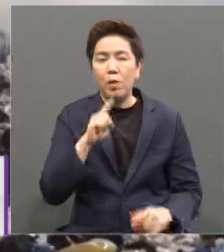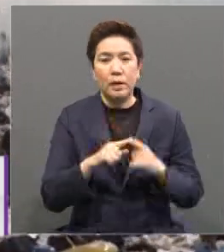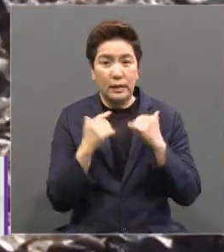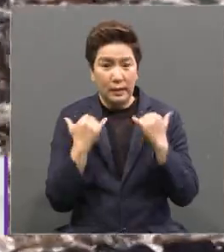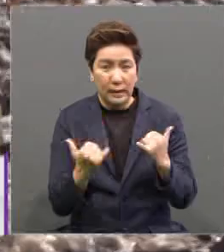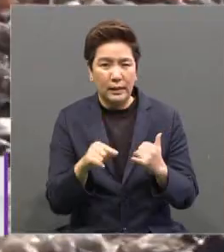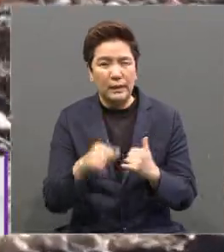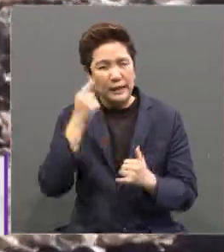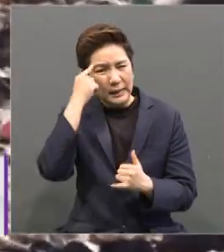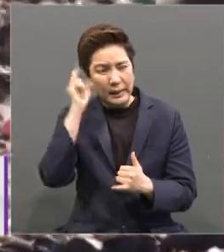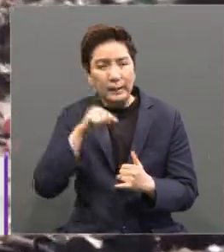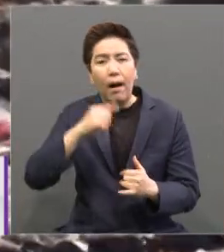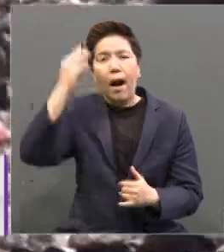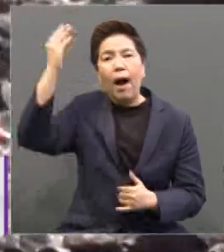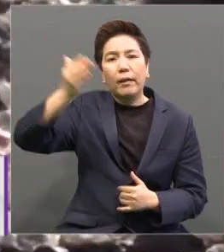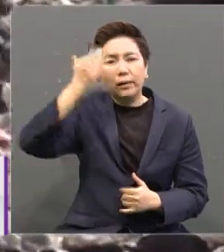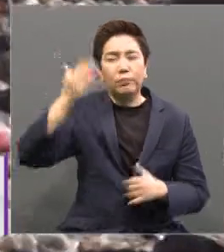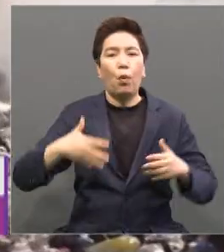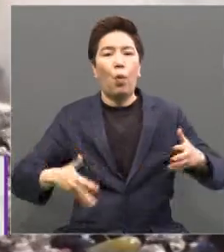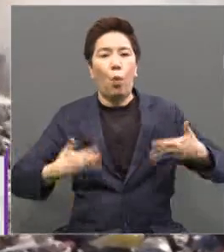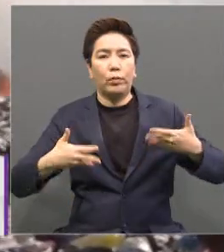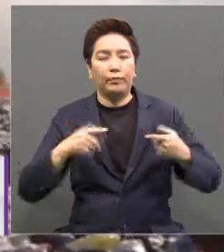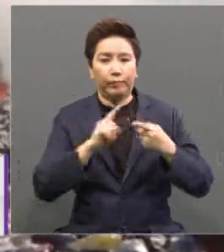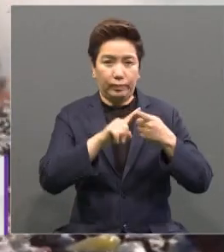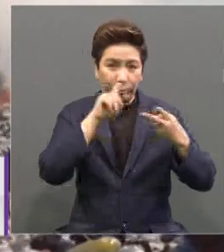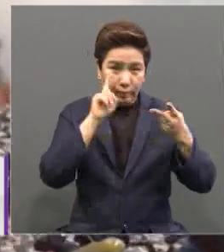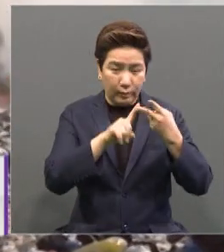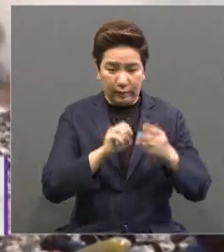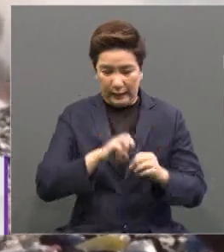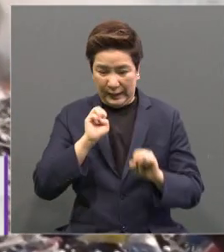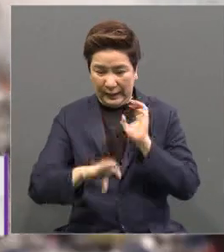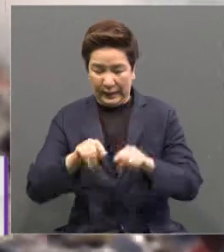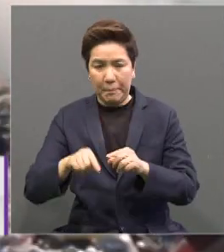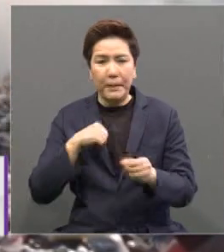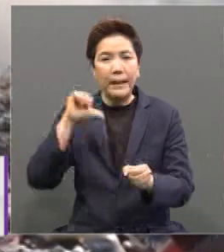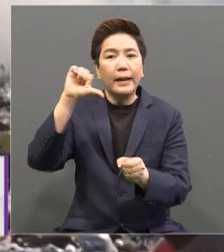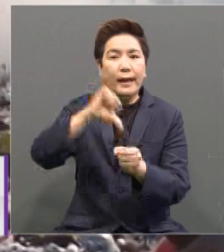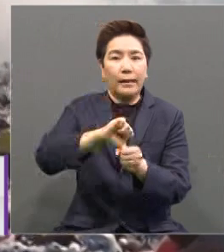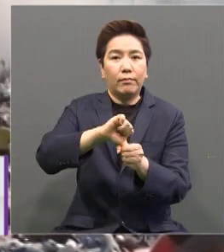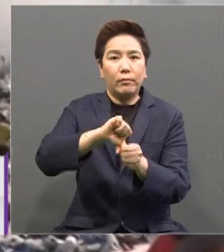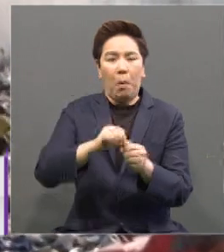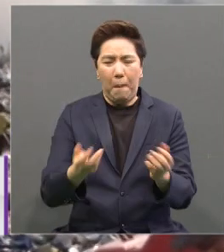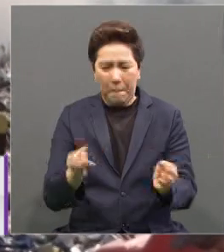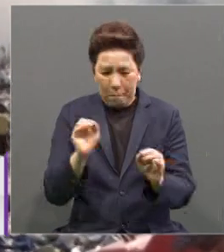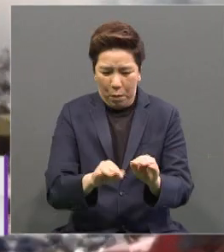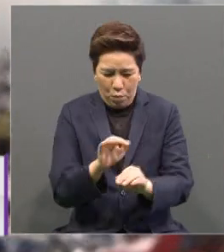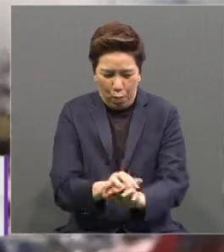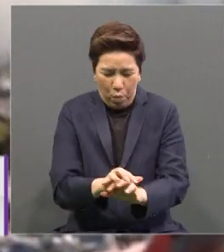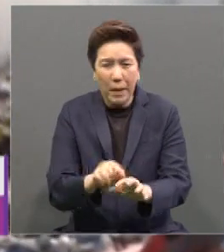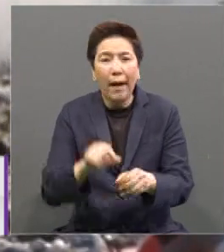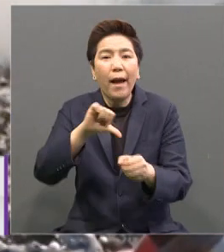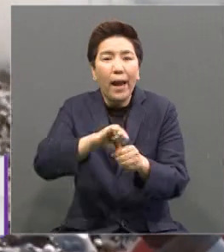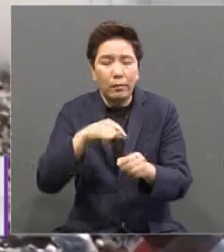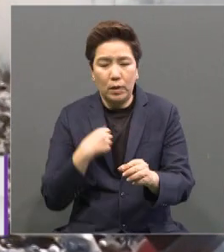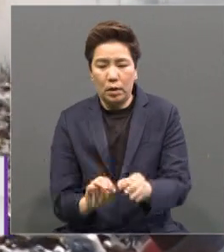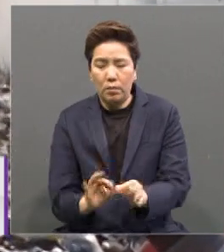นะครับว่าน่าจะเกิดมาจากสภาพอากาศที่ร้อนจัดประกอบกับบริเวณบ่อขยะก็มีแก๊สนะครับที่เกิดจากการทับถมของขยะอยู่ด้วยทำให้เกิด